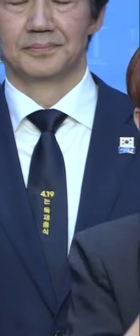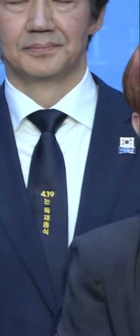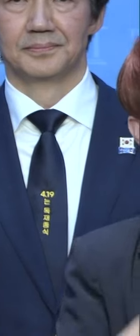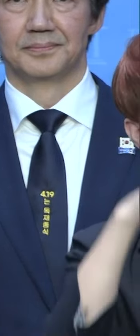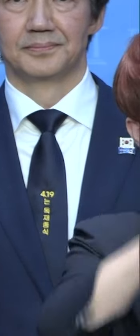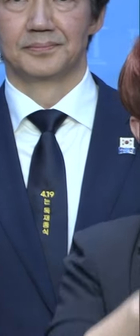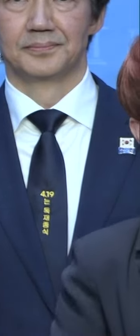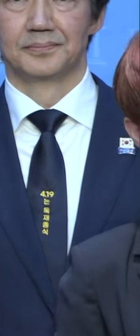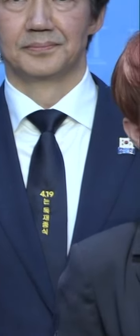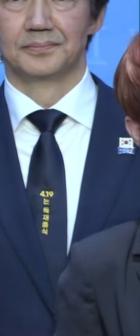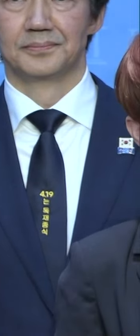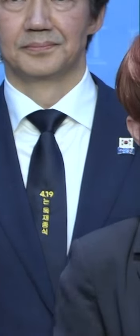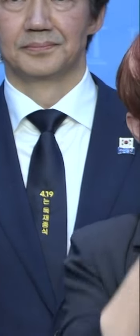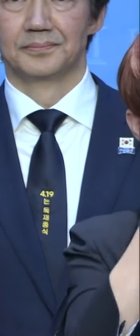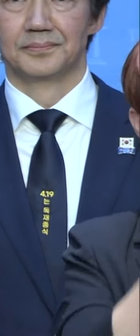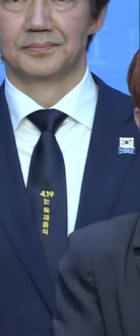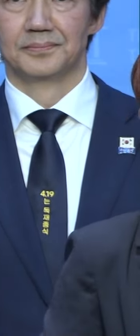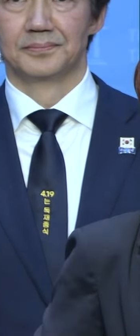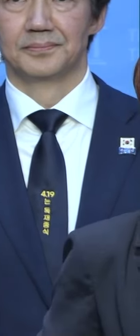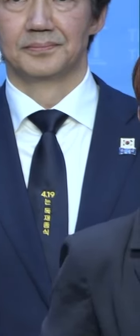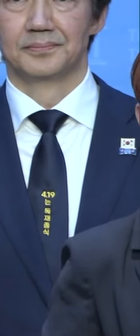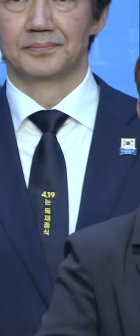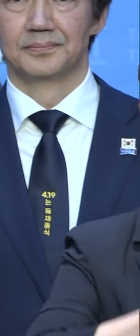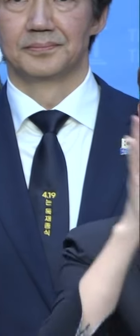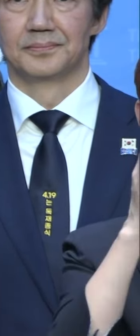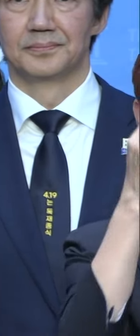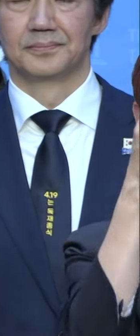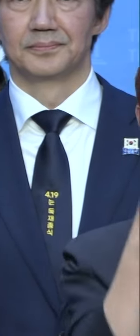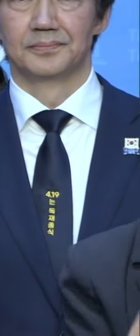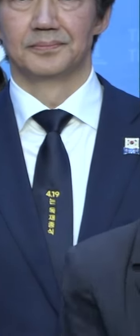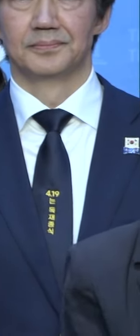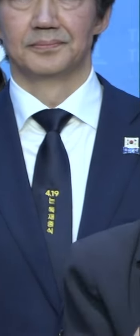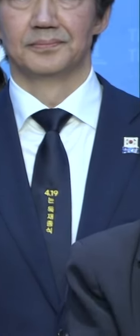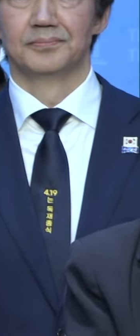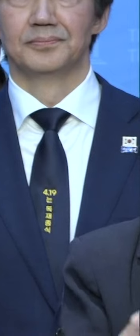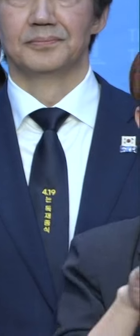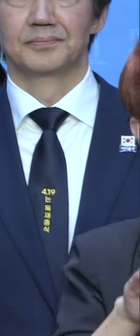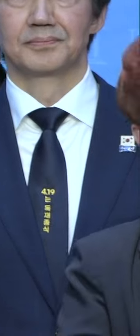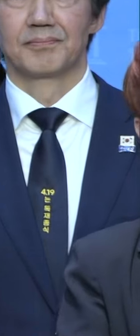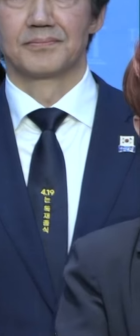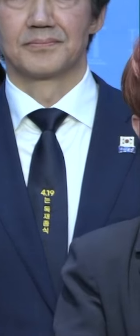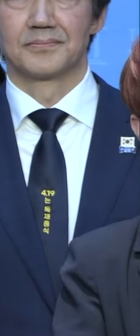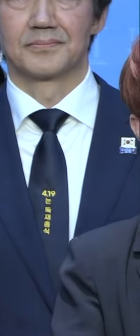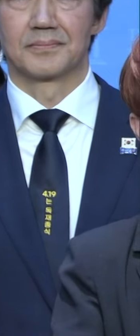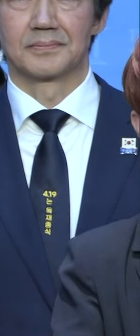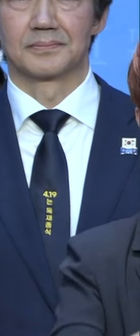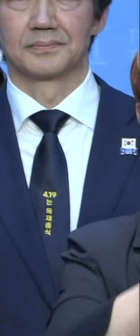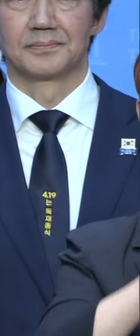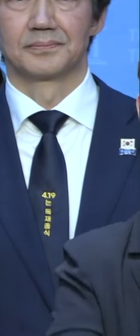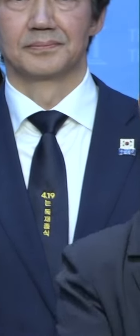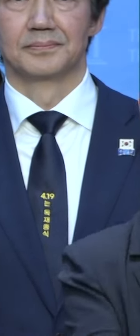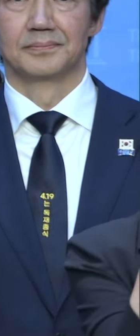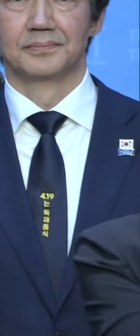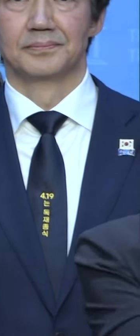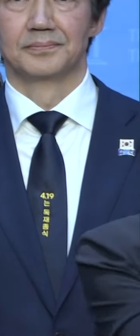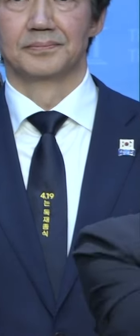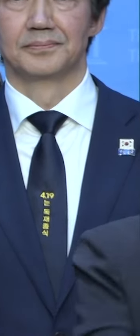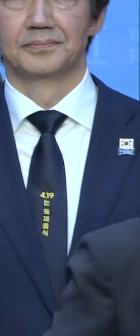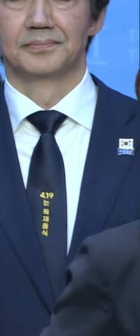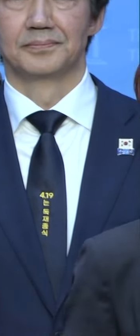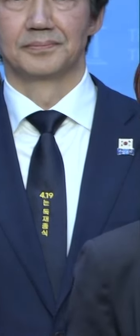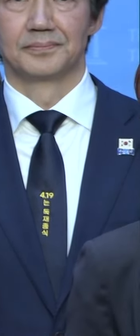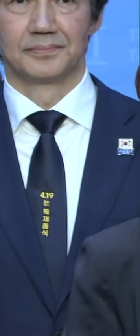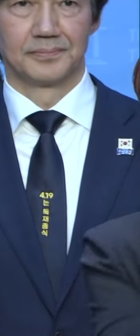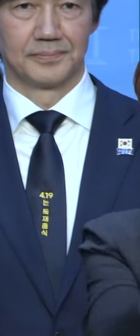지금까지 윤석열 대통령이 행한 과오들을 대해 가지고 이제는 누군가 지적해야 할 때입니다